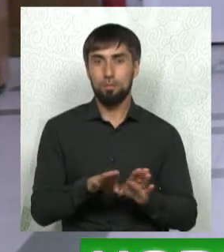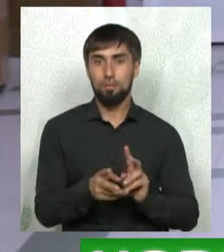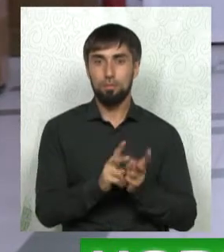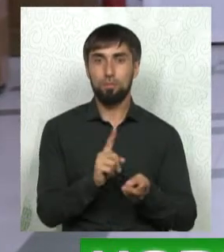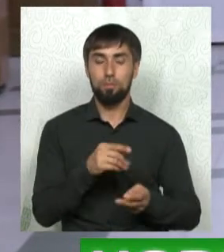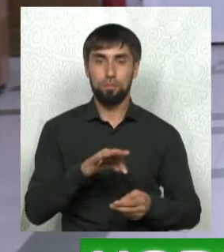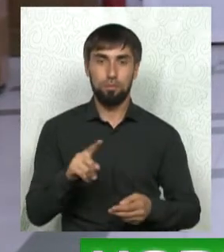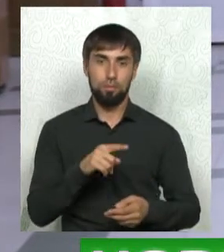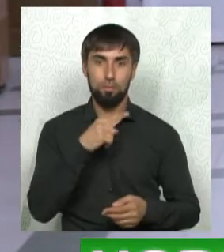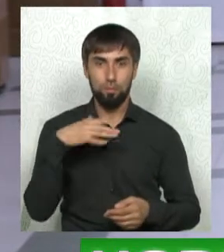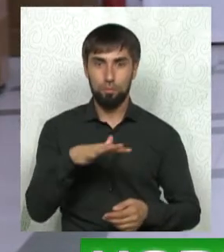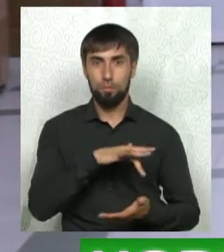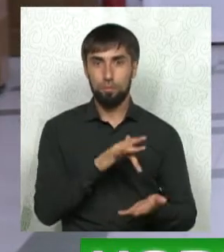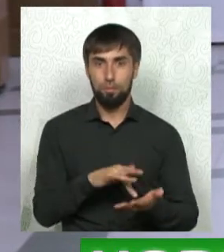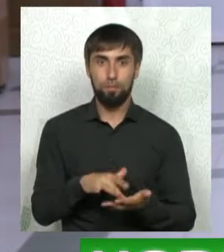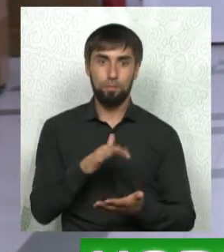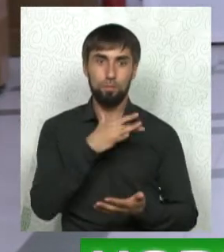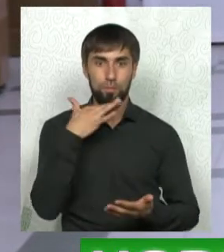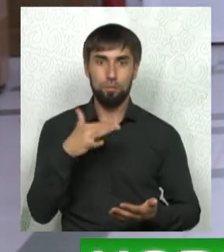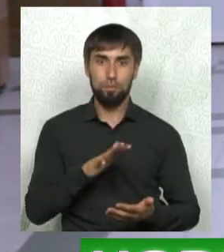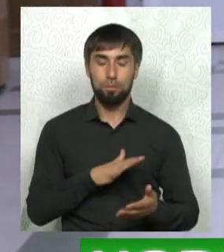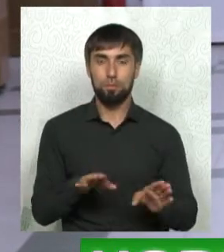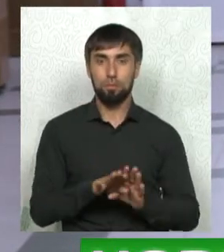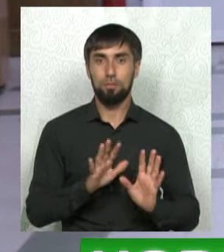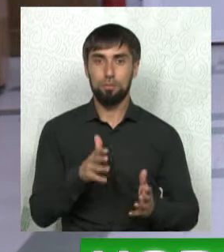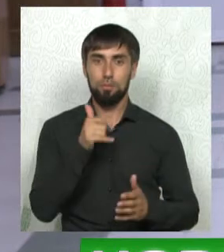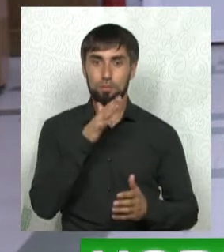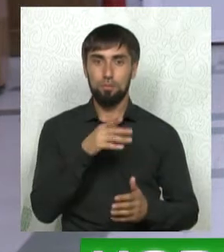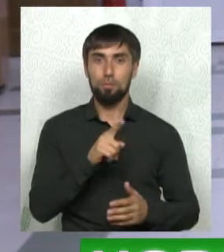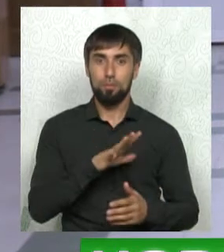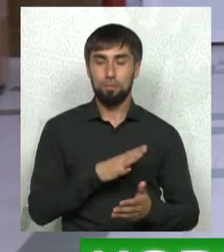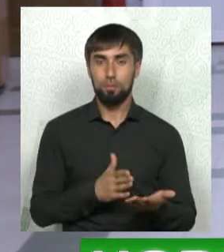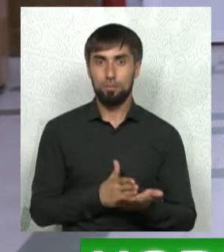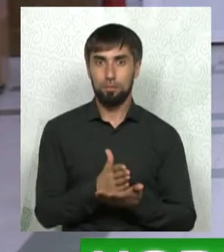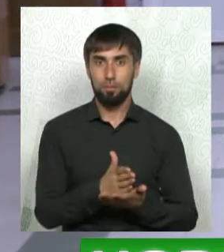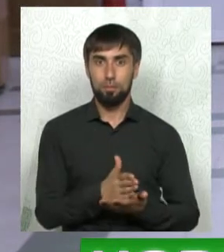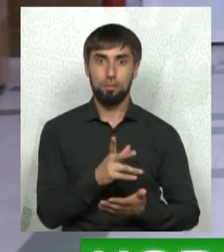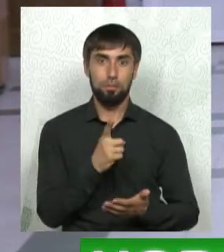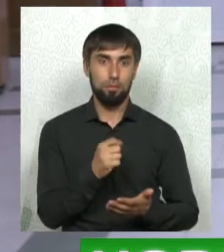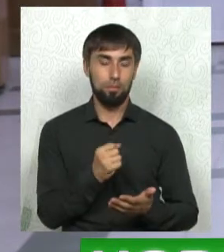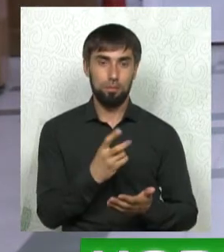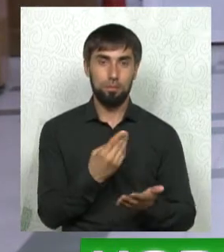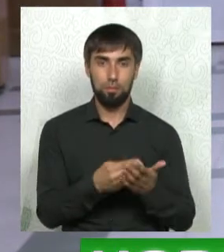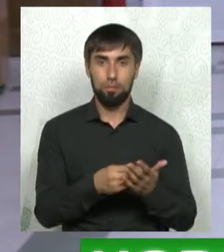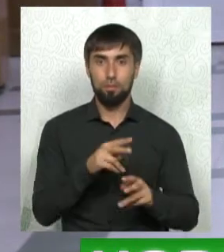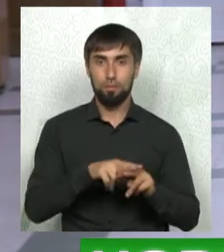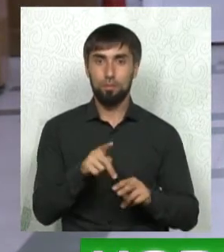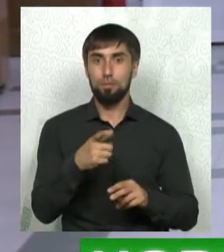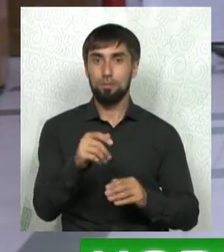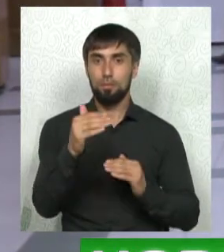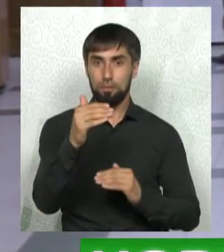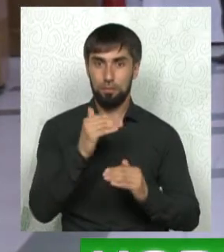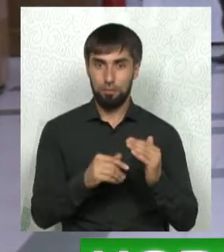было то, что в российских городах во многих были такие случаи, когда для того, чтобы пройти на бюджетное место, абитуриент, стоящий ниже